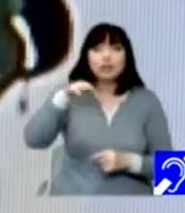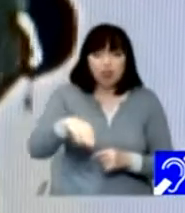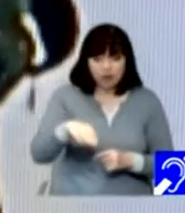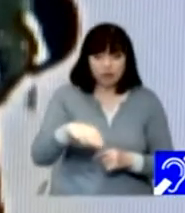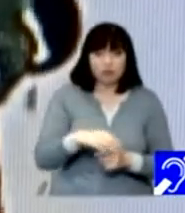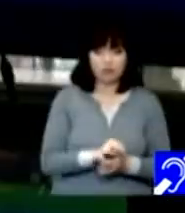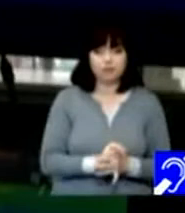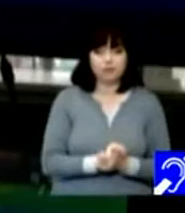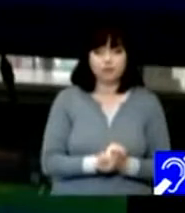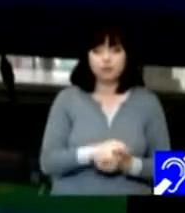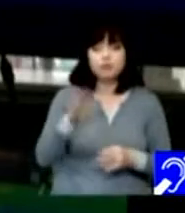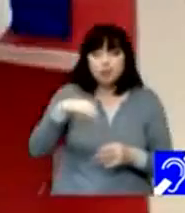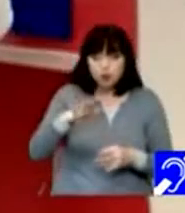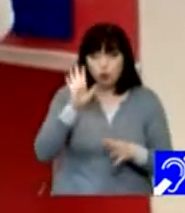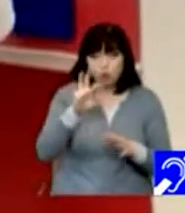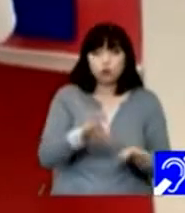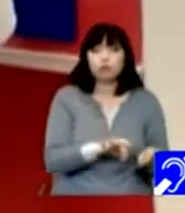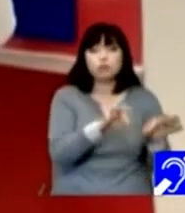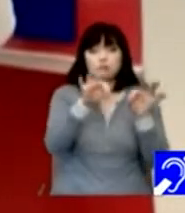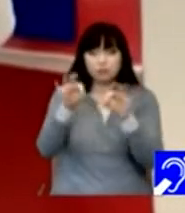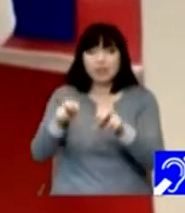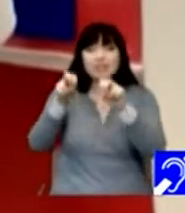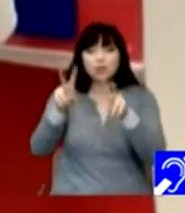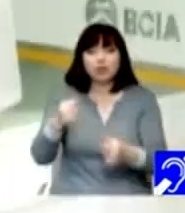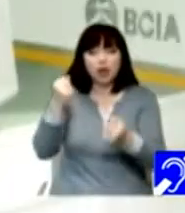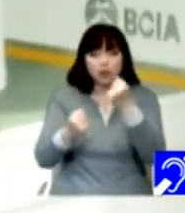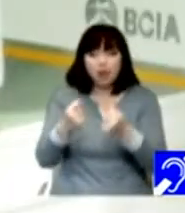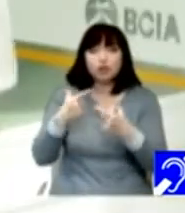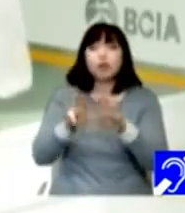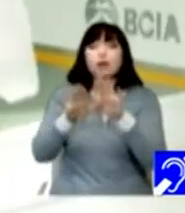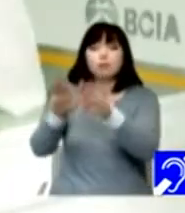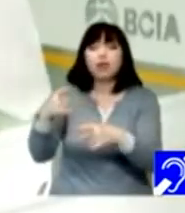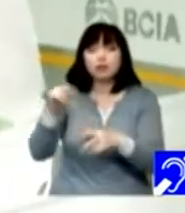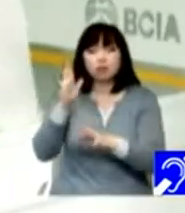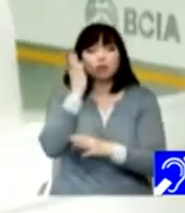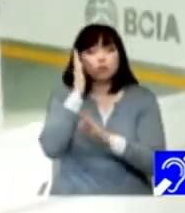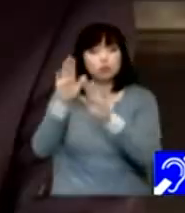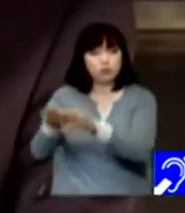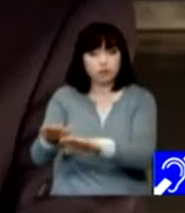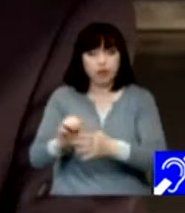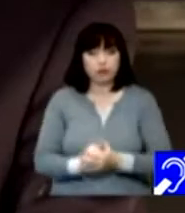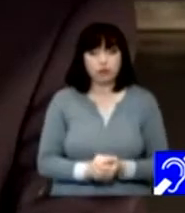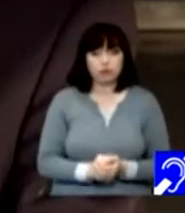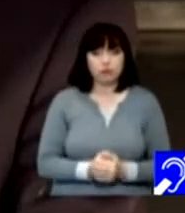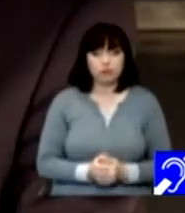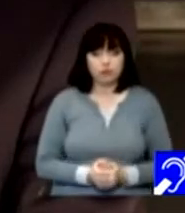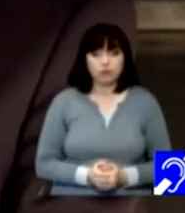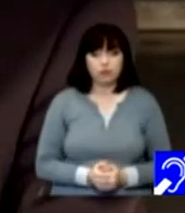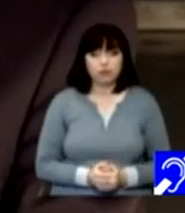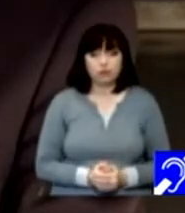antigenului SARS-CoV-2. Apoi vor fi transportați cu mașini speciale la locul de cazare stabilit de organizatori.